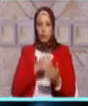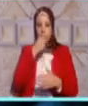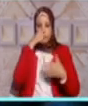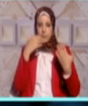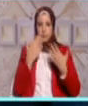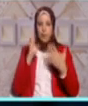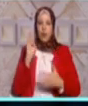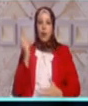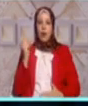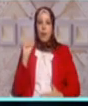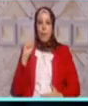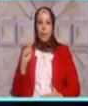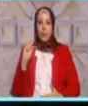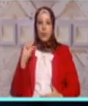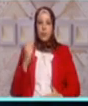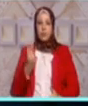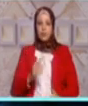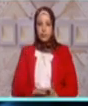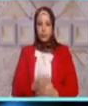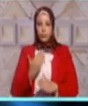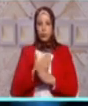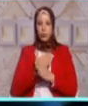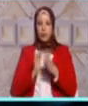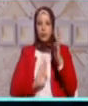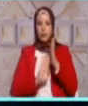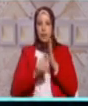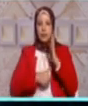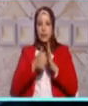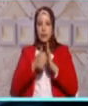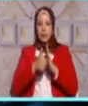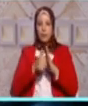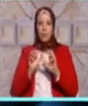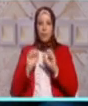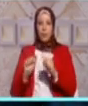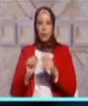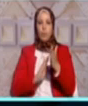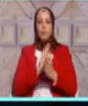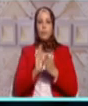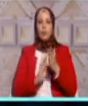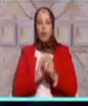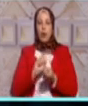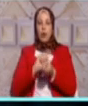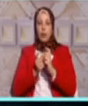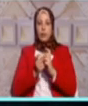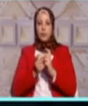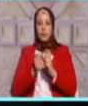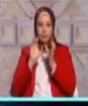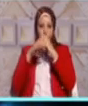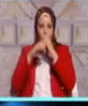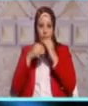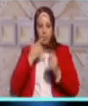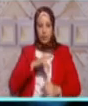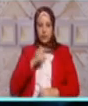الكربونية، طبعا كل ده علشان تحسين أو طبعا تلافي المشاكل بتاعة التغير المناخي اللي احنا حاسين بيها